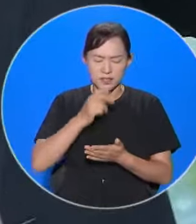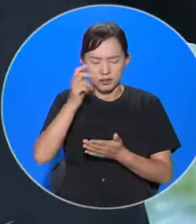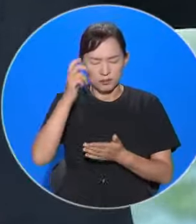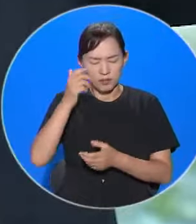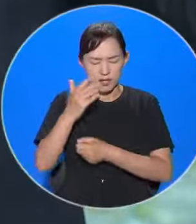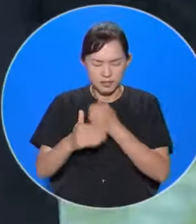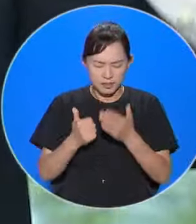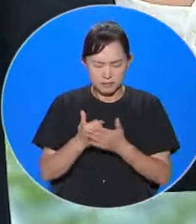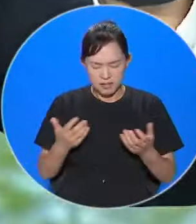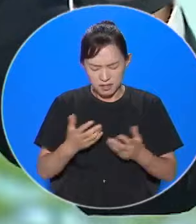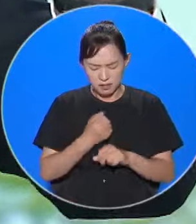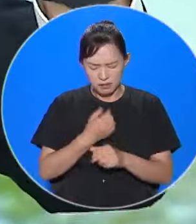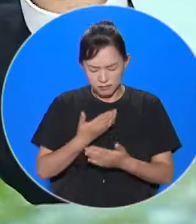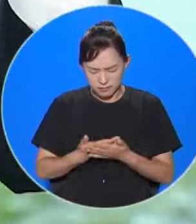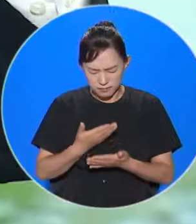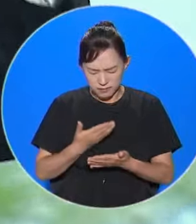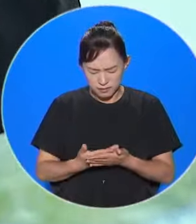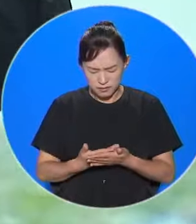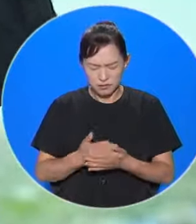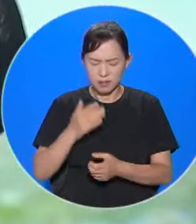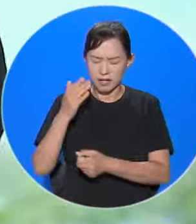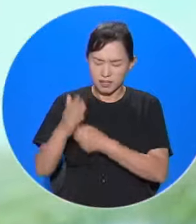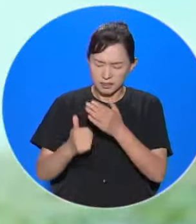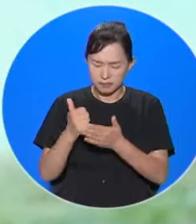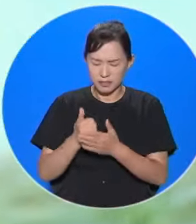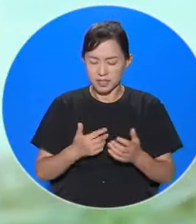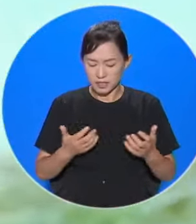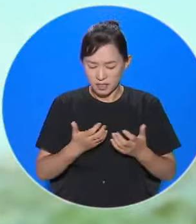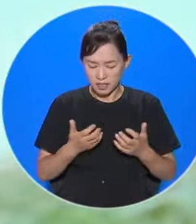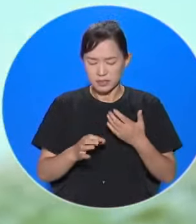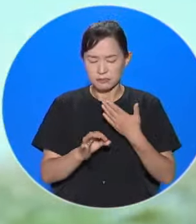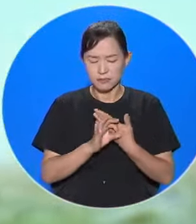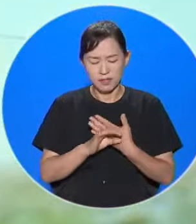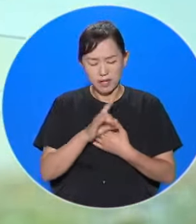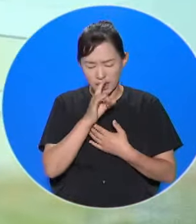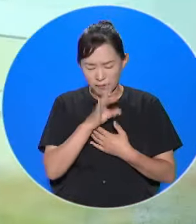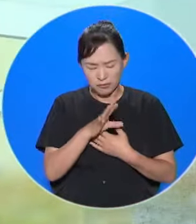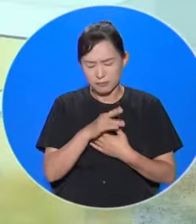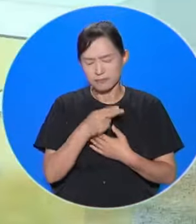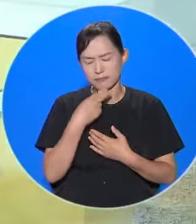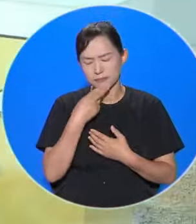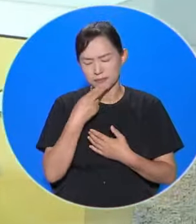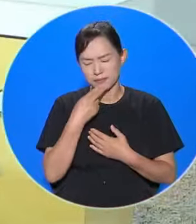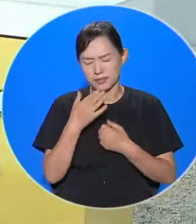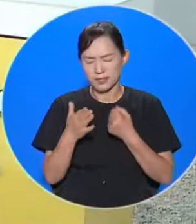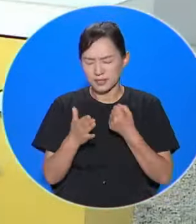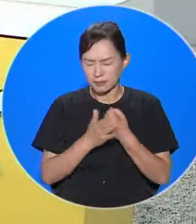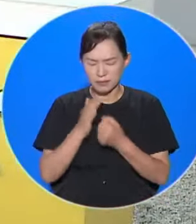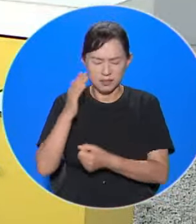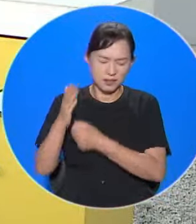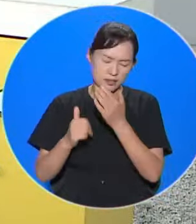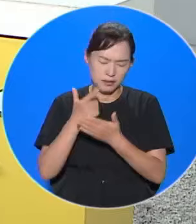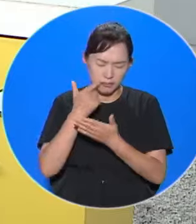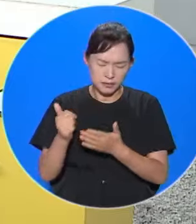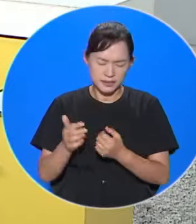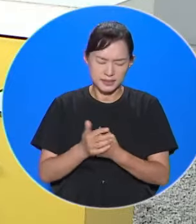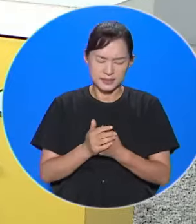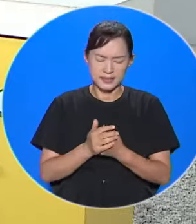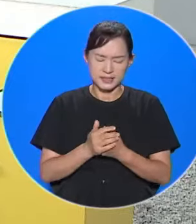하나님 역사하여 주시옵소서. 아멘. 하나님께서 일하시면 안 될 것이 없사오니 하나님 아버지 이